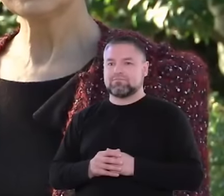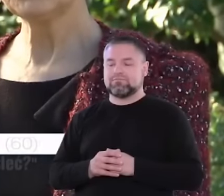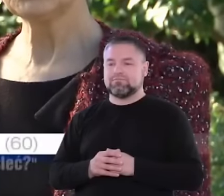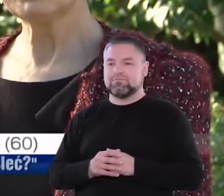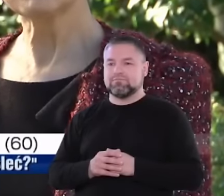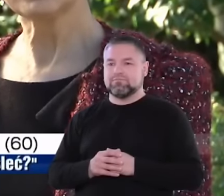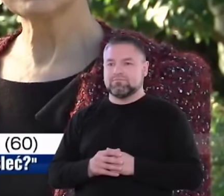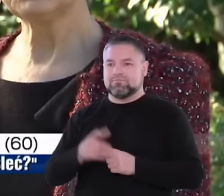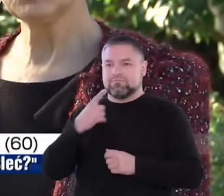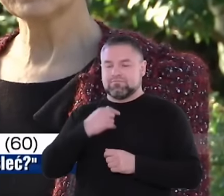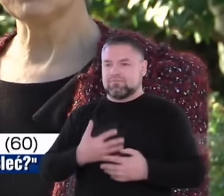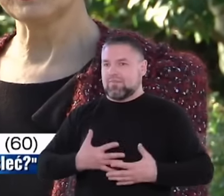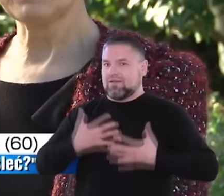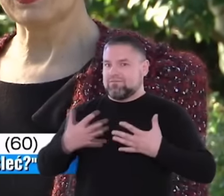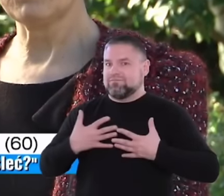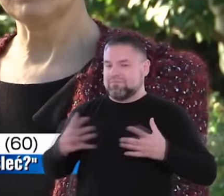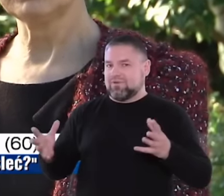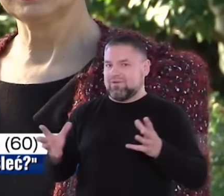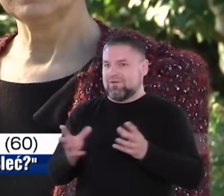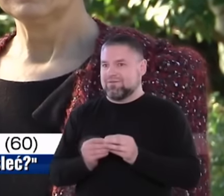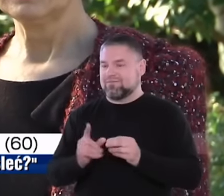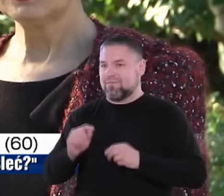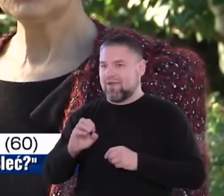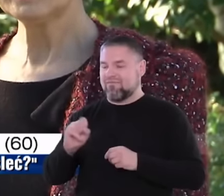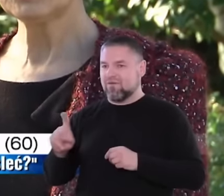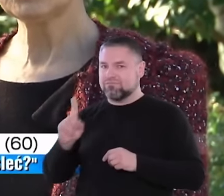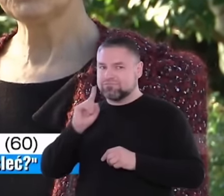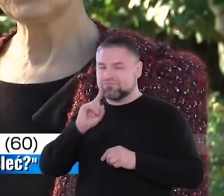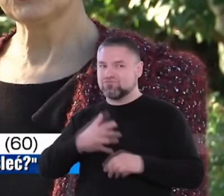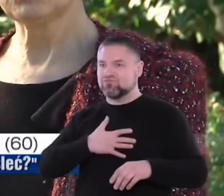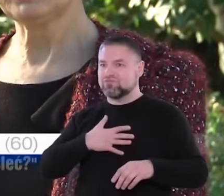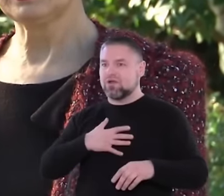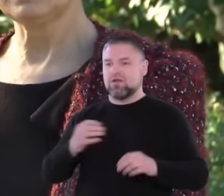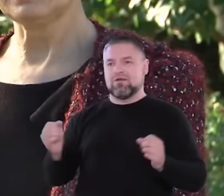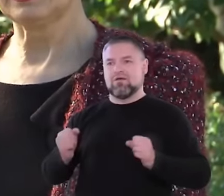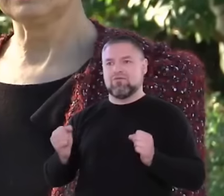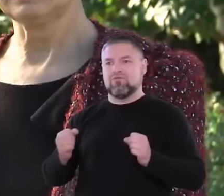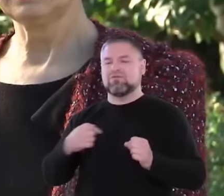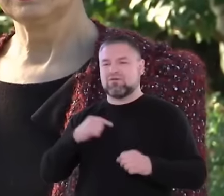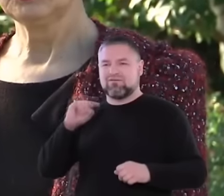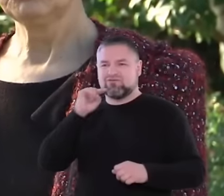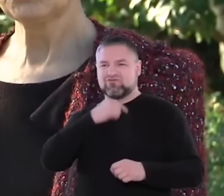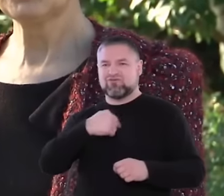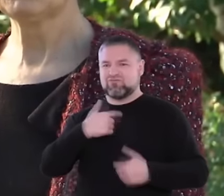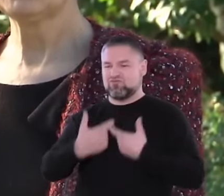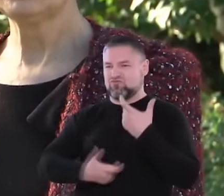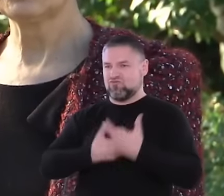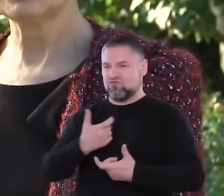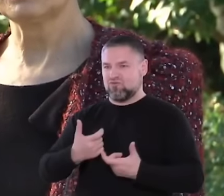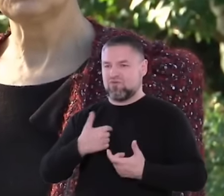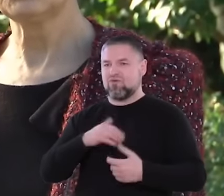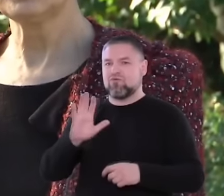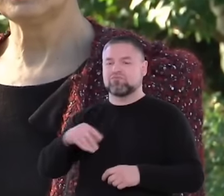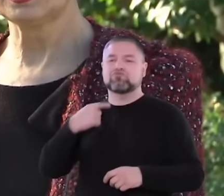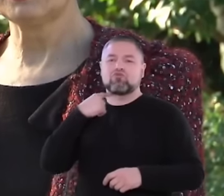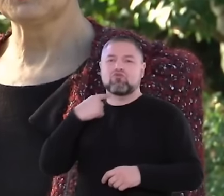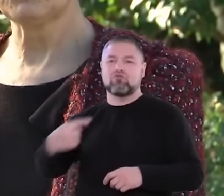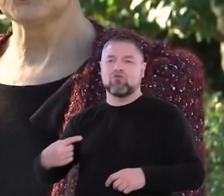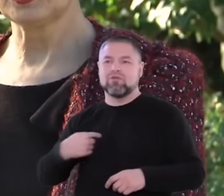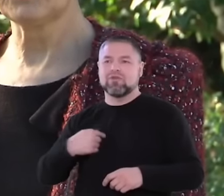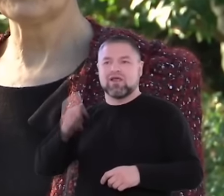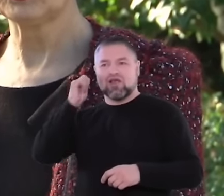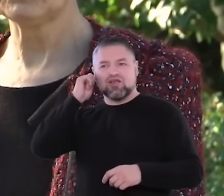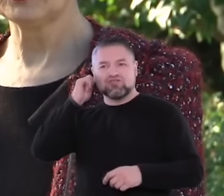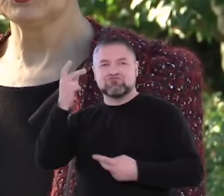Z jednej strony to bardzo ekscytujące być z Pawłem. Z drugiej strony boję się, że on mnie kiedyś zrani. Może się mną kiedyś znudzi i zechce